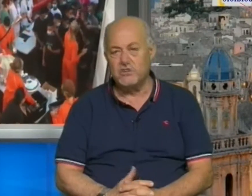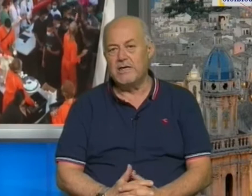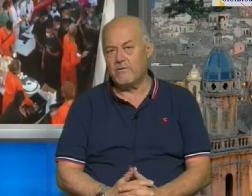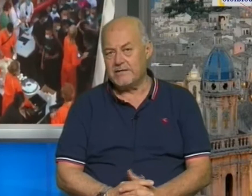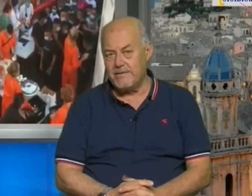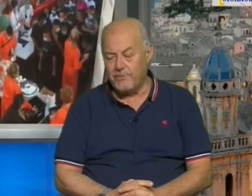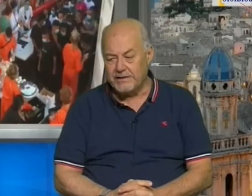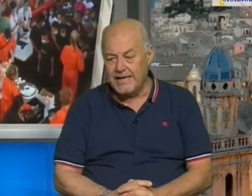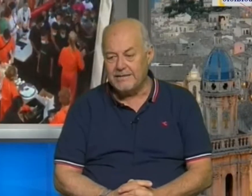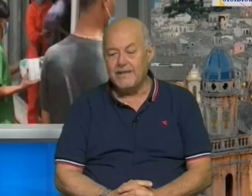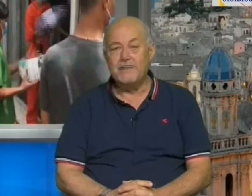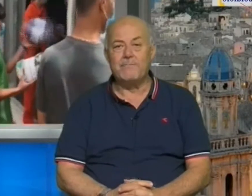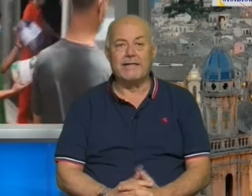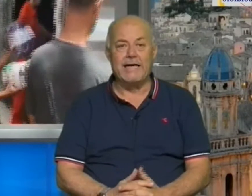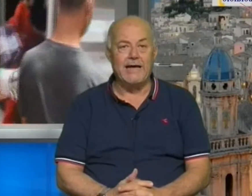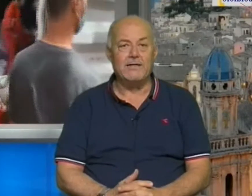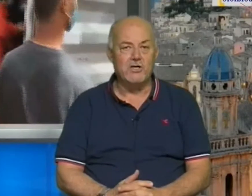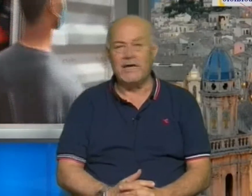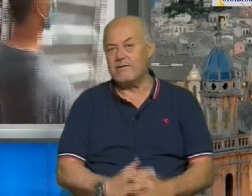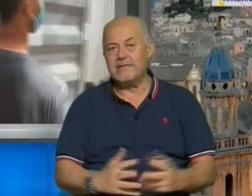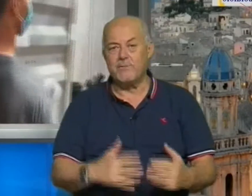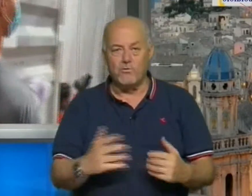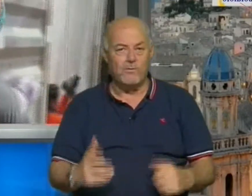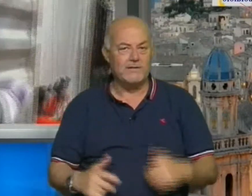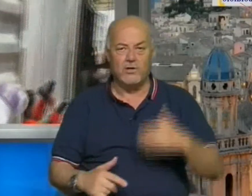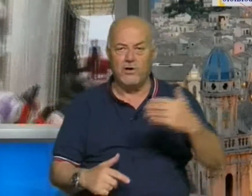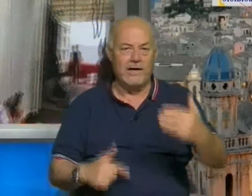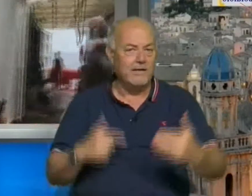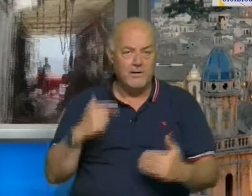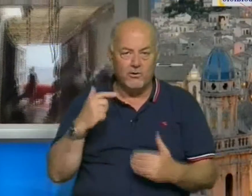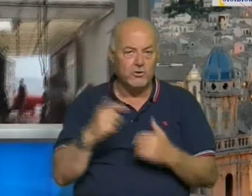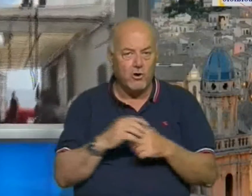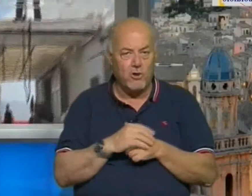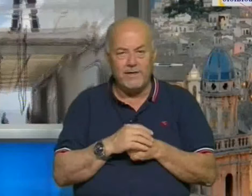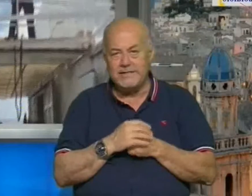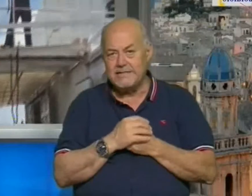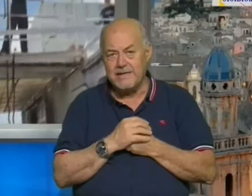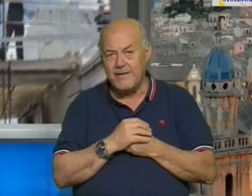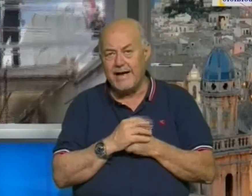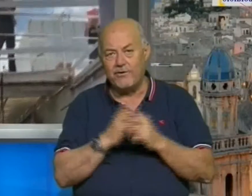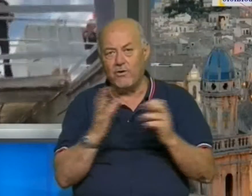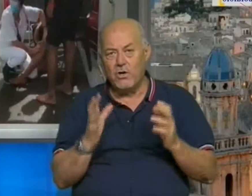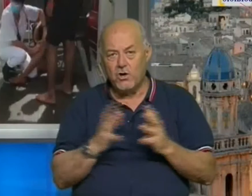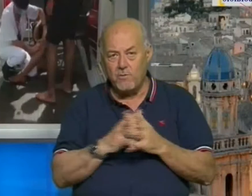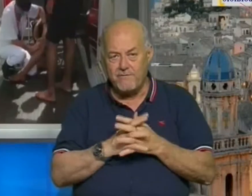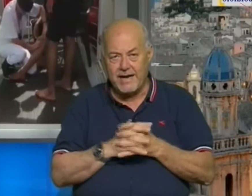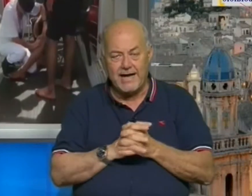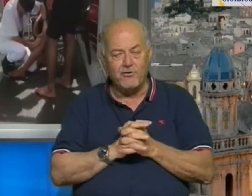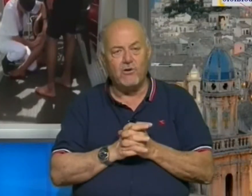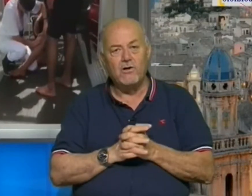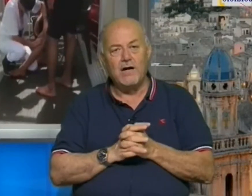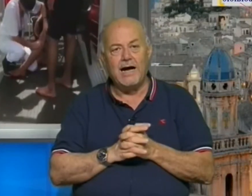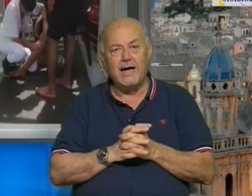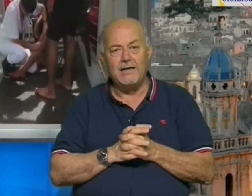coronavirus. Questo è importante perché c'era questa preoccupazione. Ora non so come li sistemeranno, come